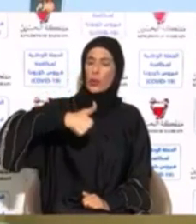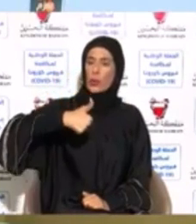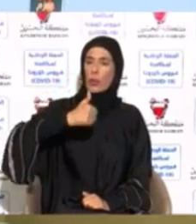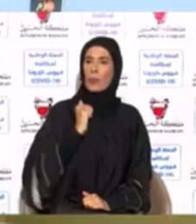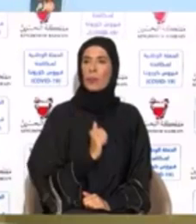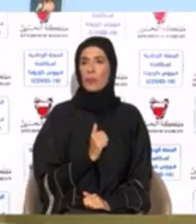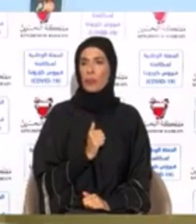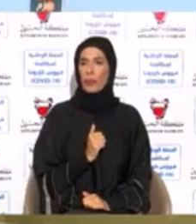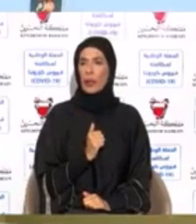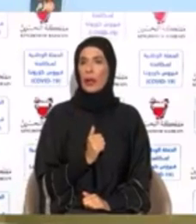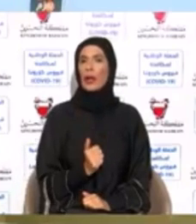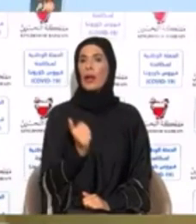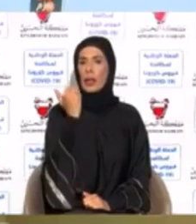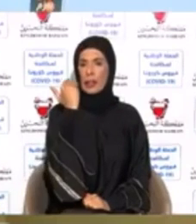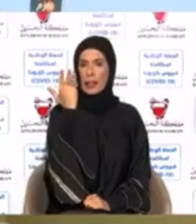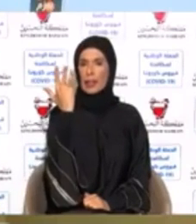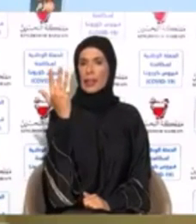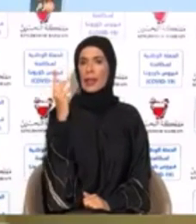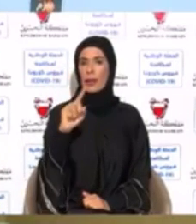ما يمثل حوالي